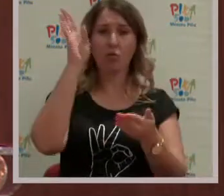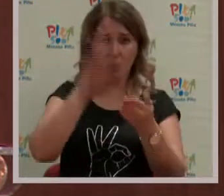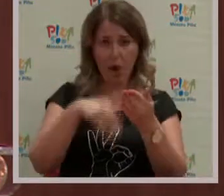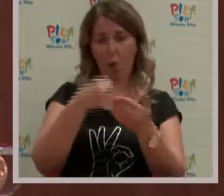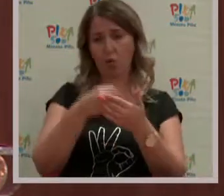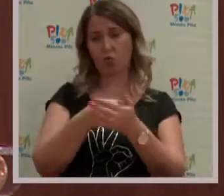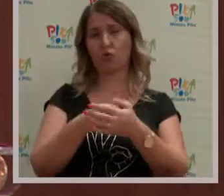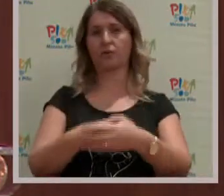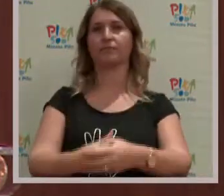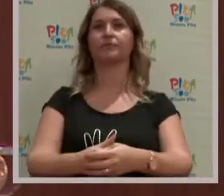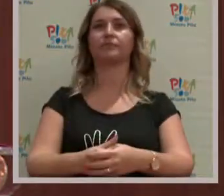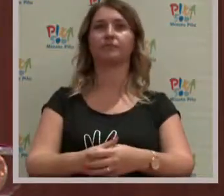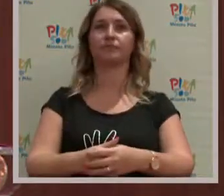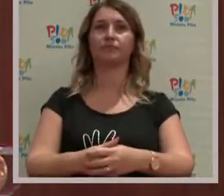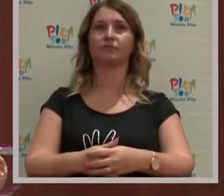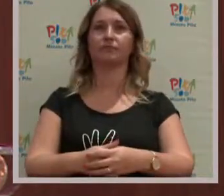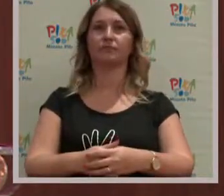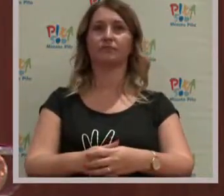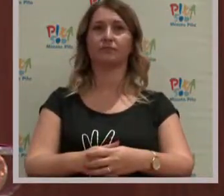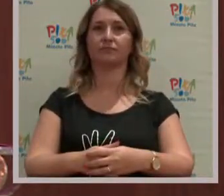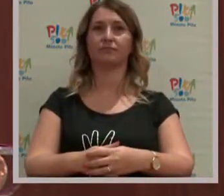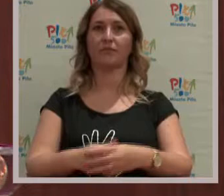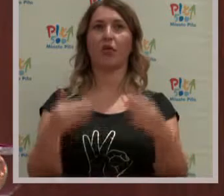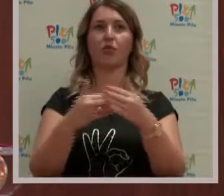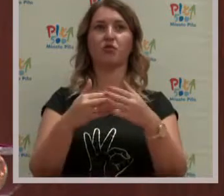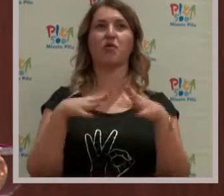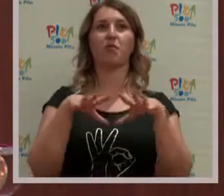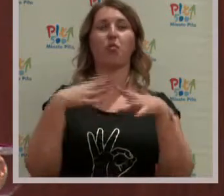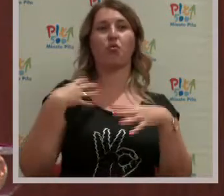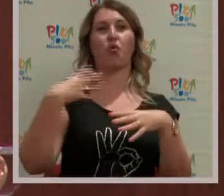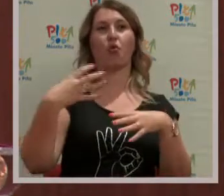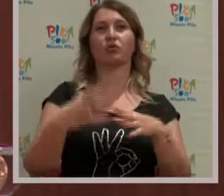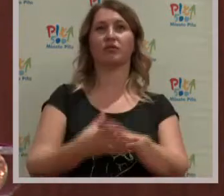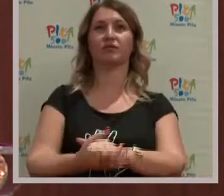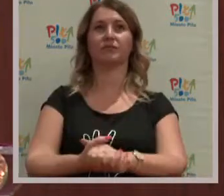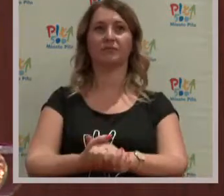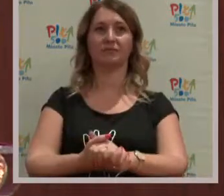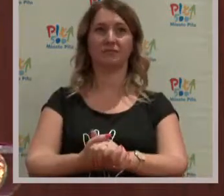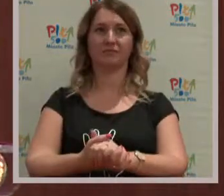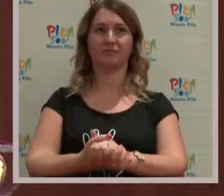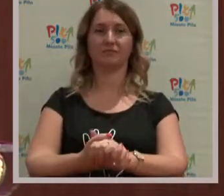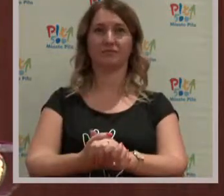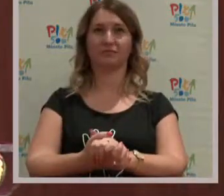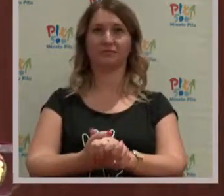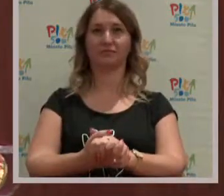stadion jak największej liczbie gości. Trzeba z drugiej strony pamiętać, że te pieniądze dzisiaj są pod